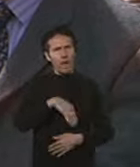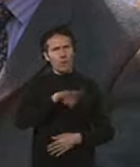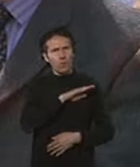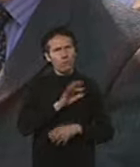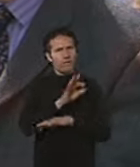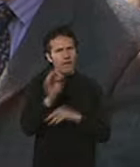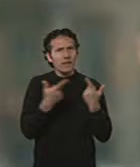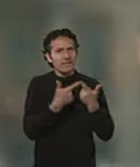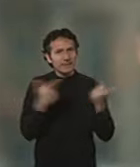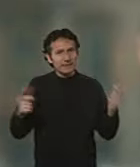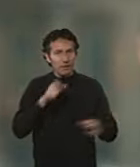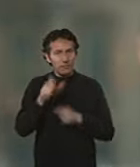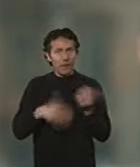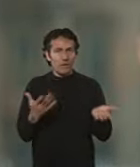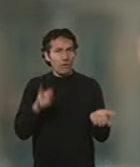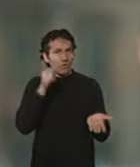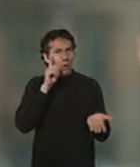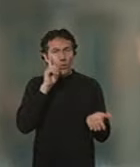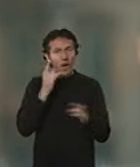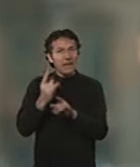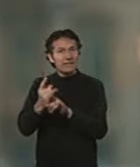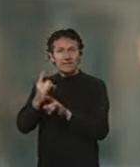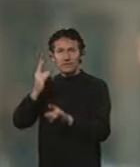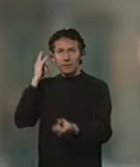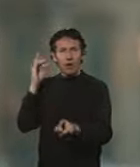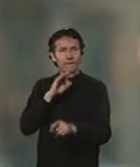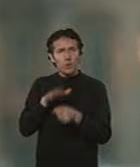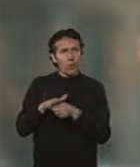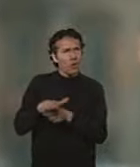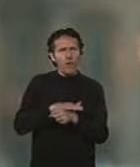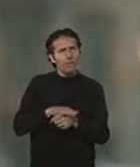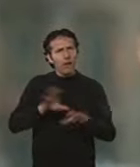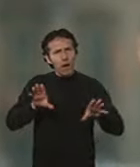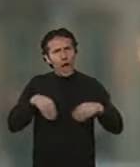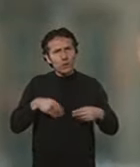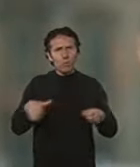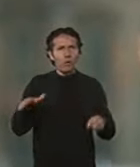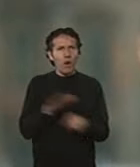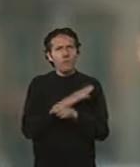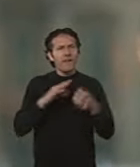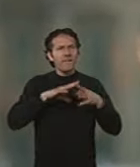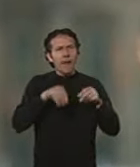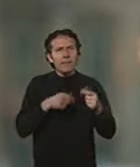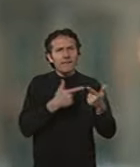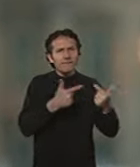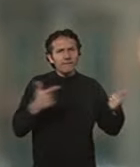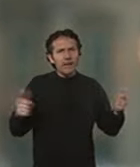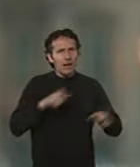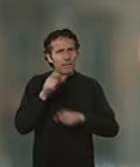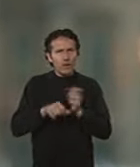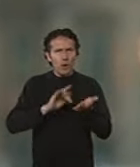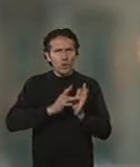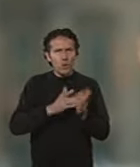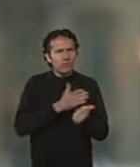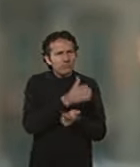diversité parce que nous assumons toute l'histoire de la France toutes les familles spirituelles de la France toutes les